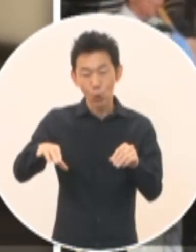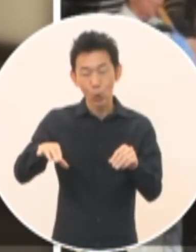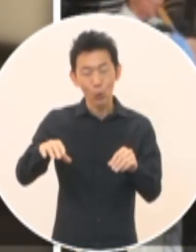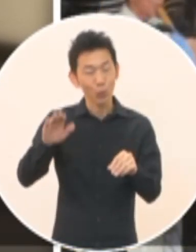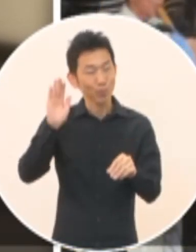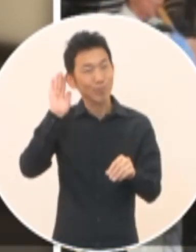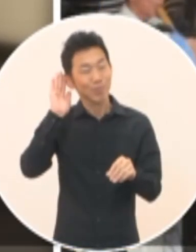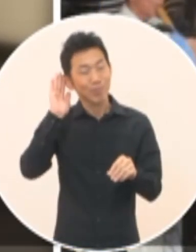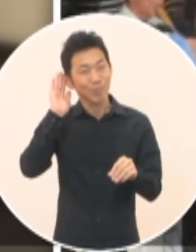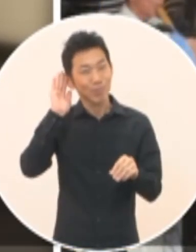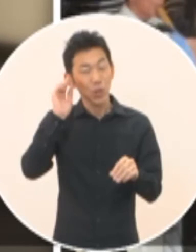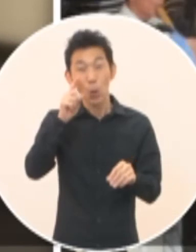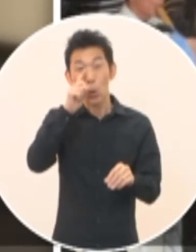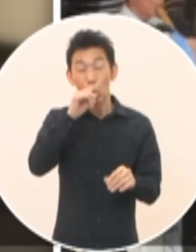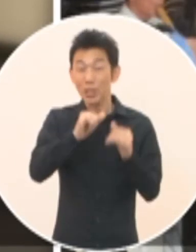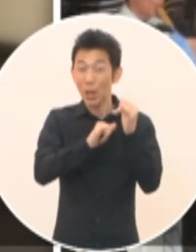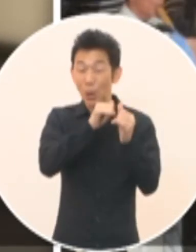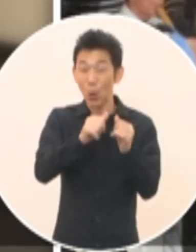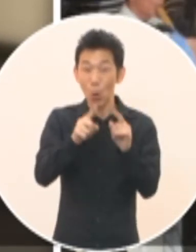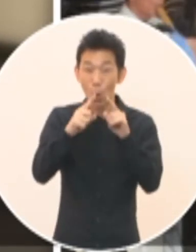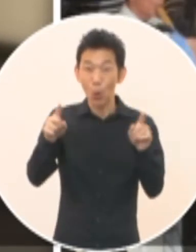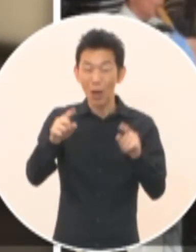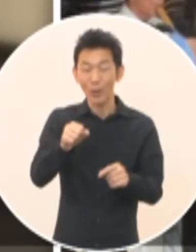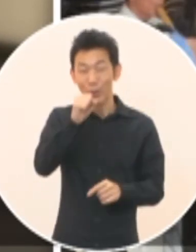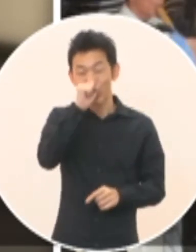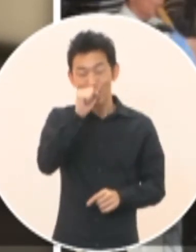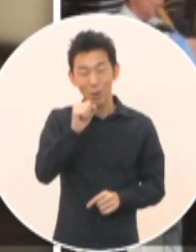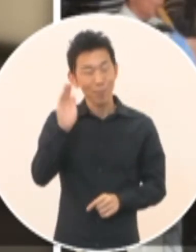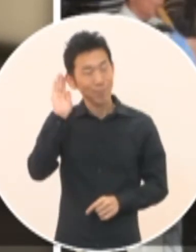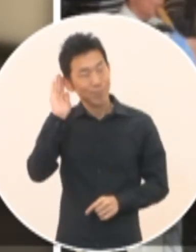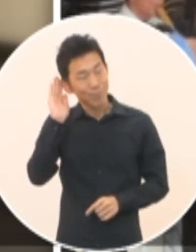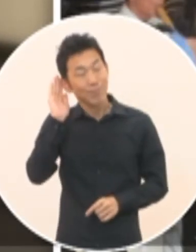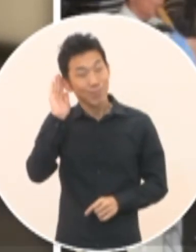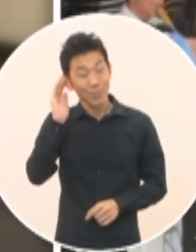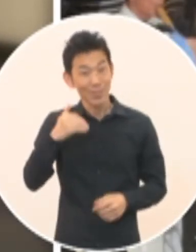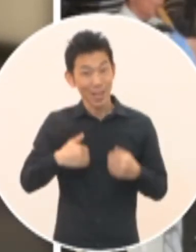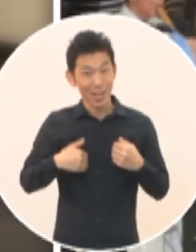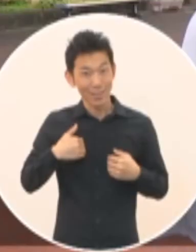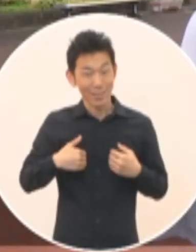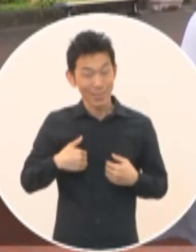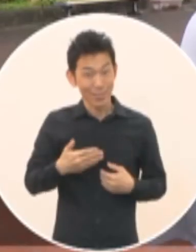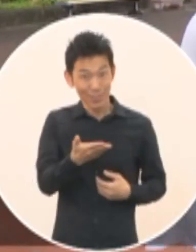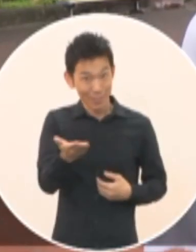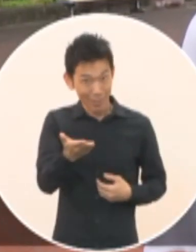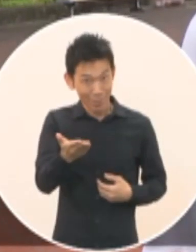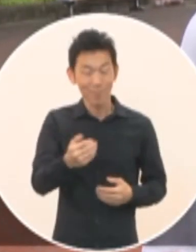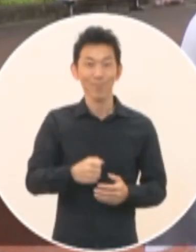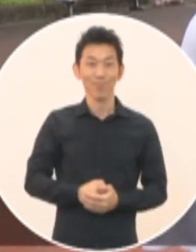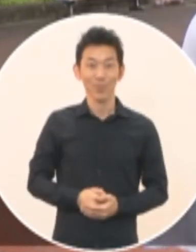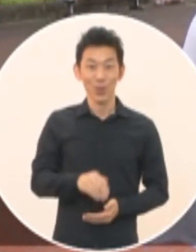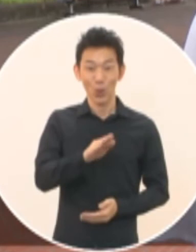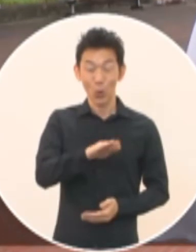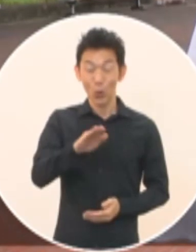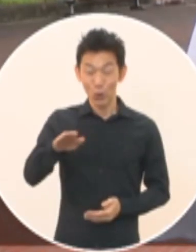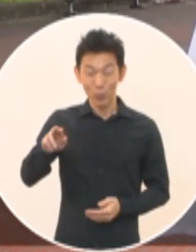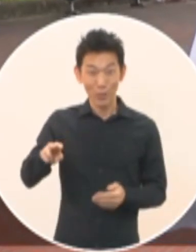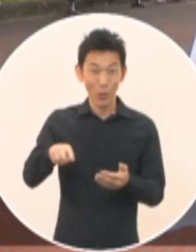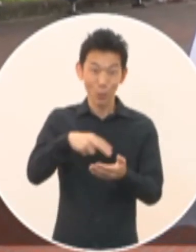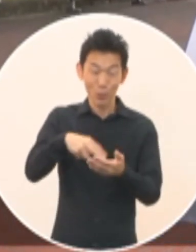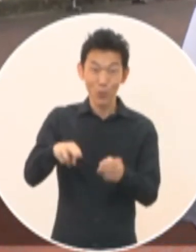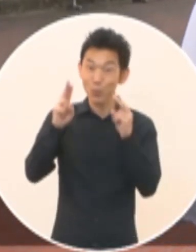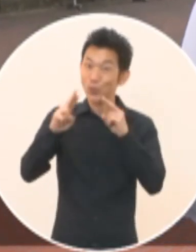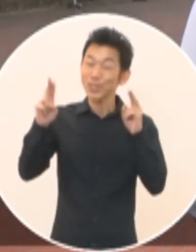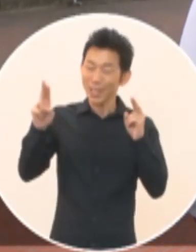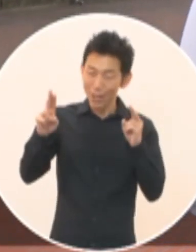べ、古典音楽の良さを感じてみてはいかがでしょうか。 子どもたちのミュージカルも楽しみです